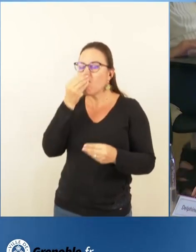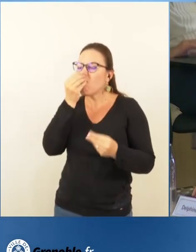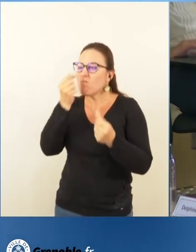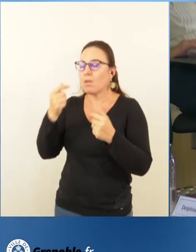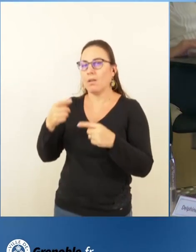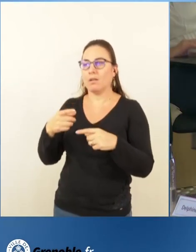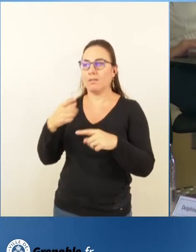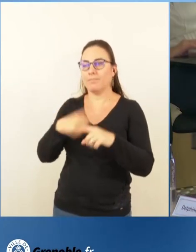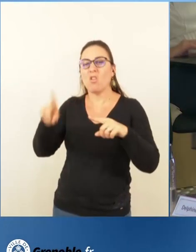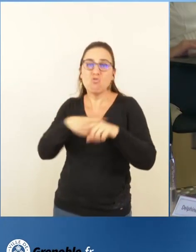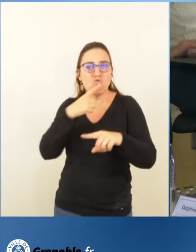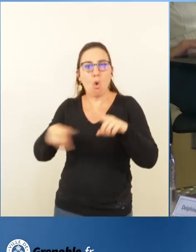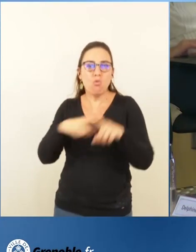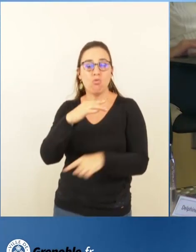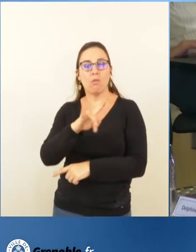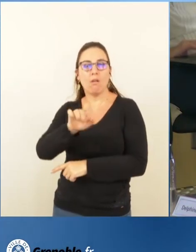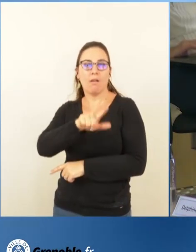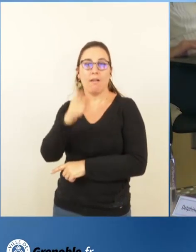mais bon bref